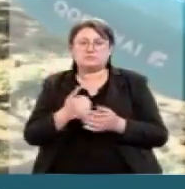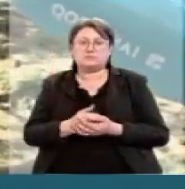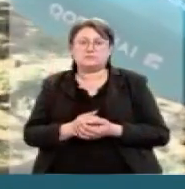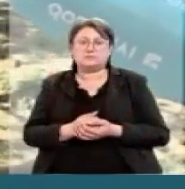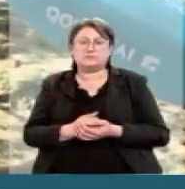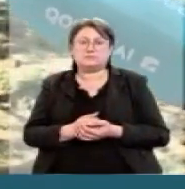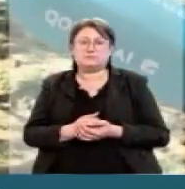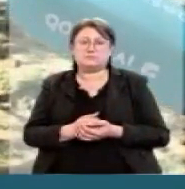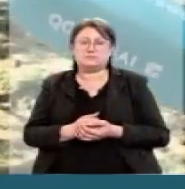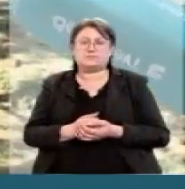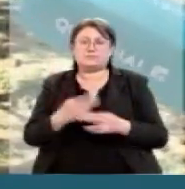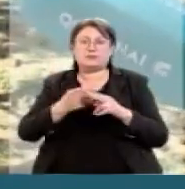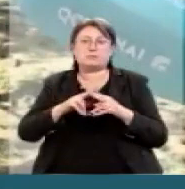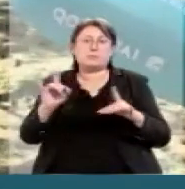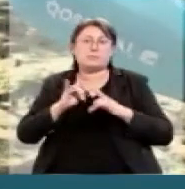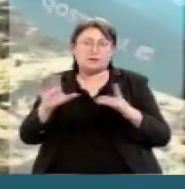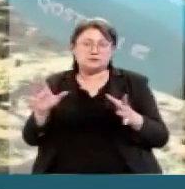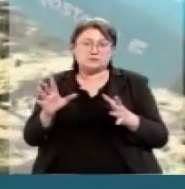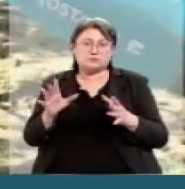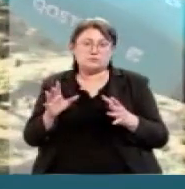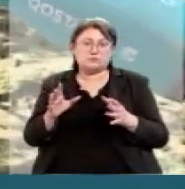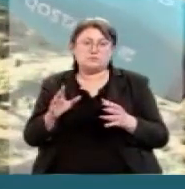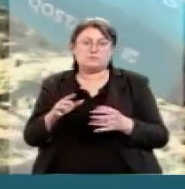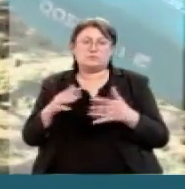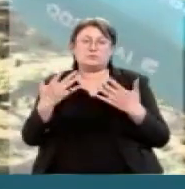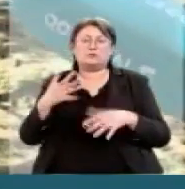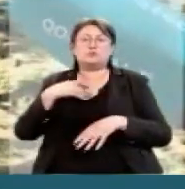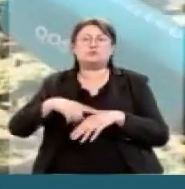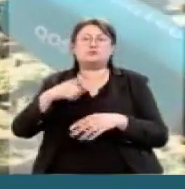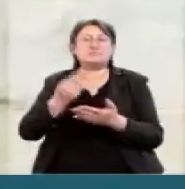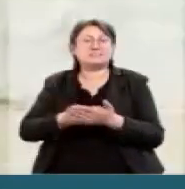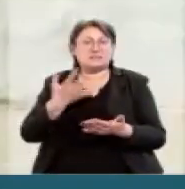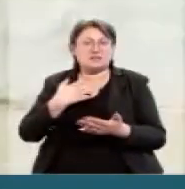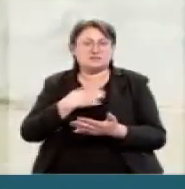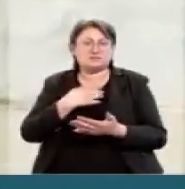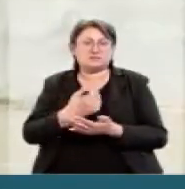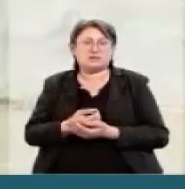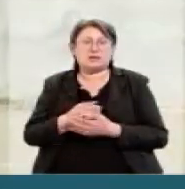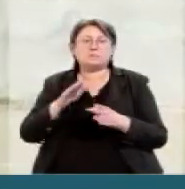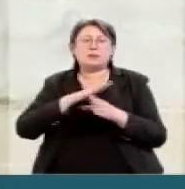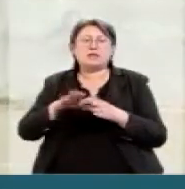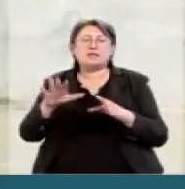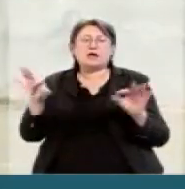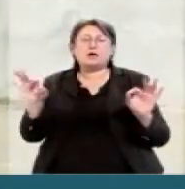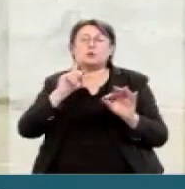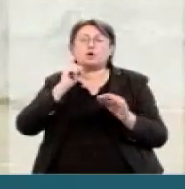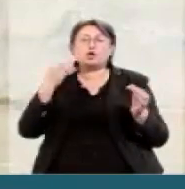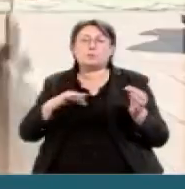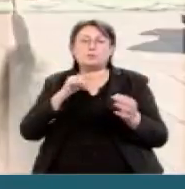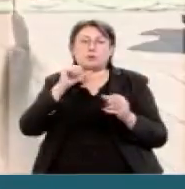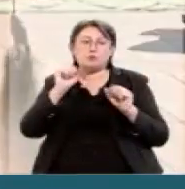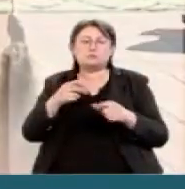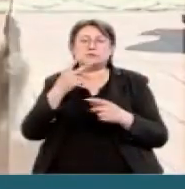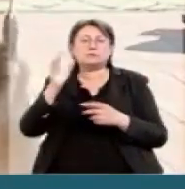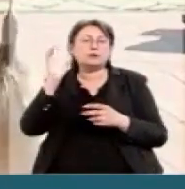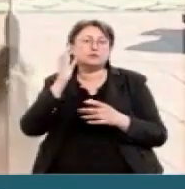благодаря этому празднику мы уже ощущаем ценность домбры. В исполнении юных домбристов кустанайцы смогли